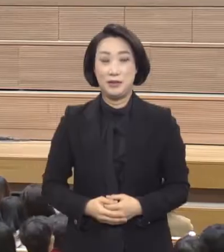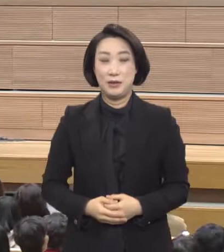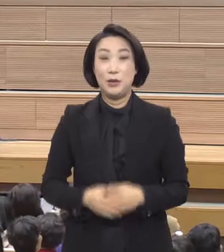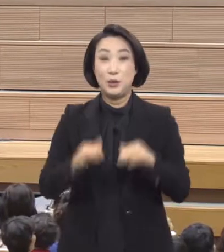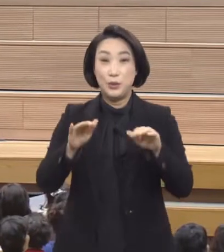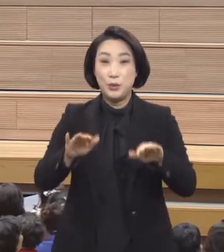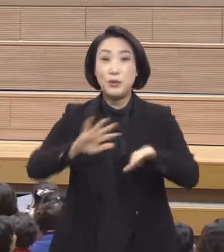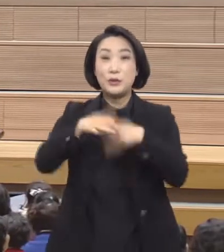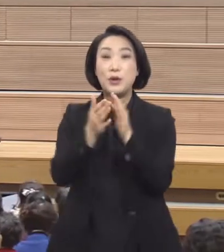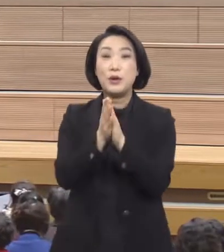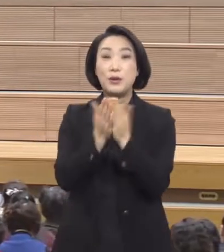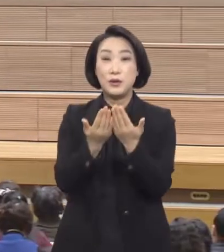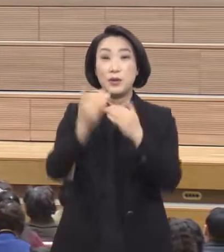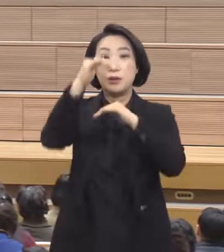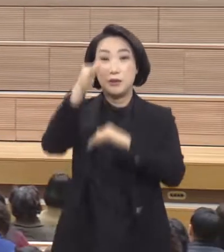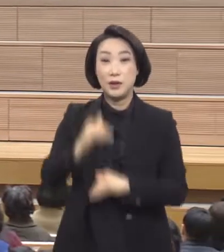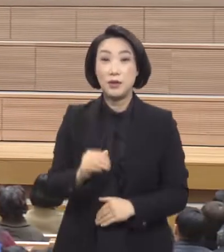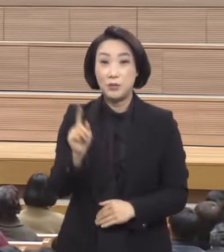본문은